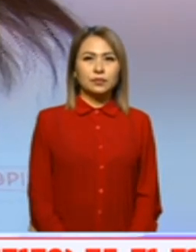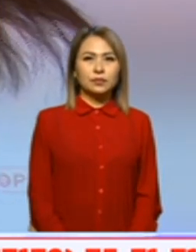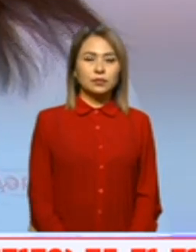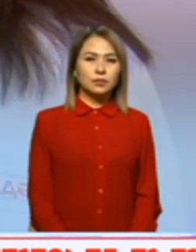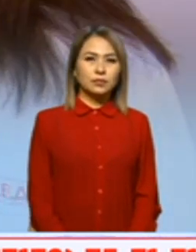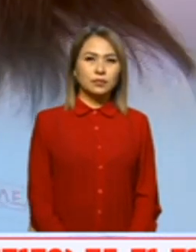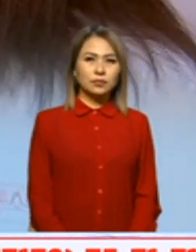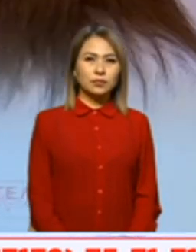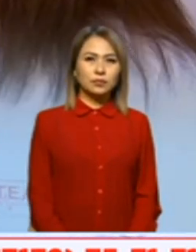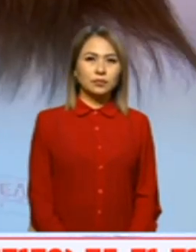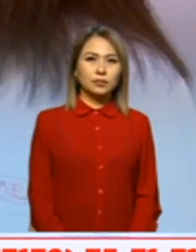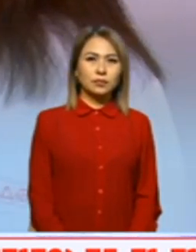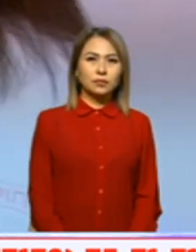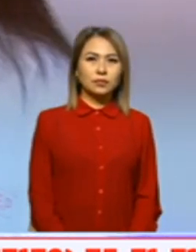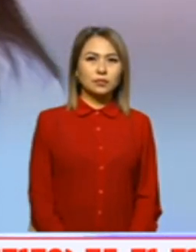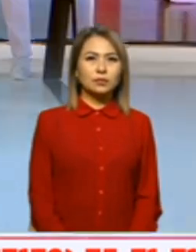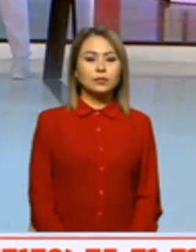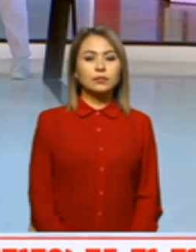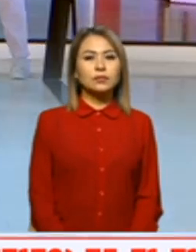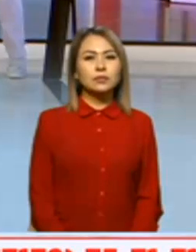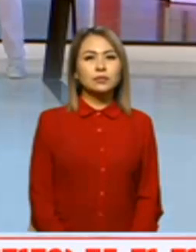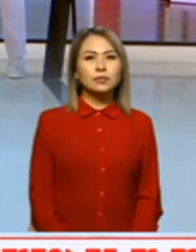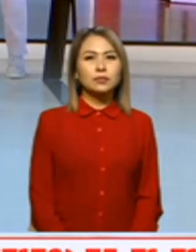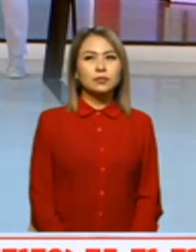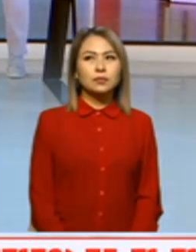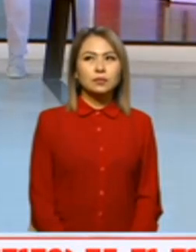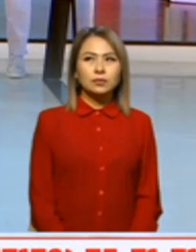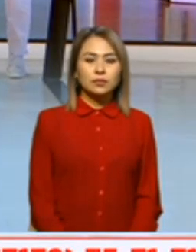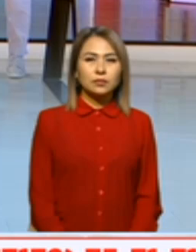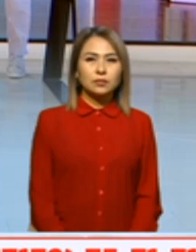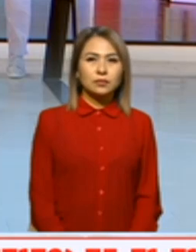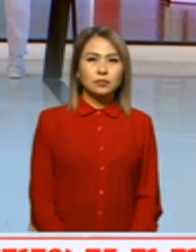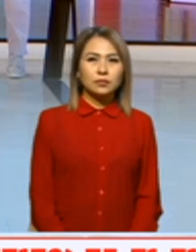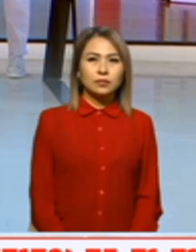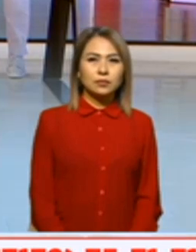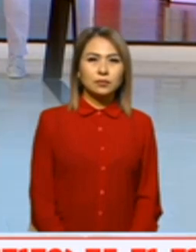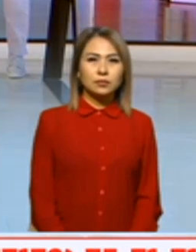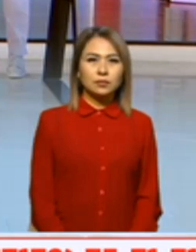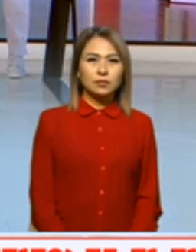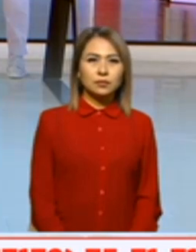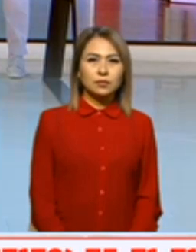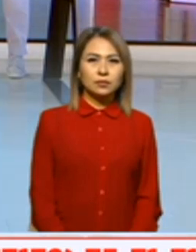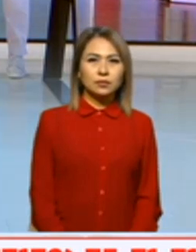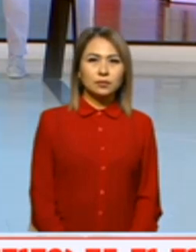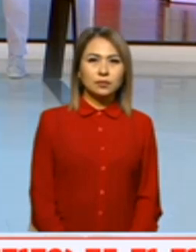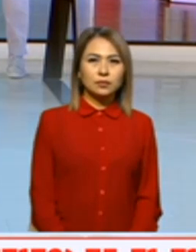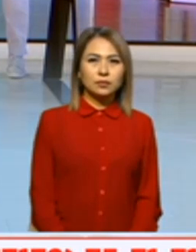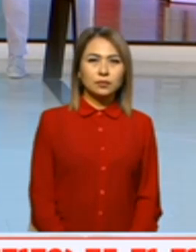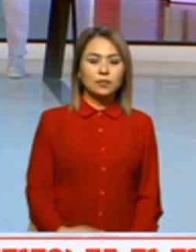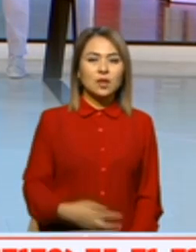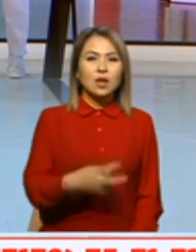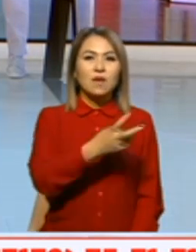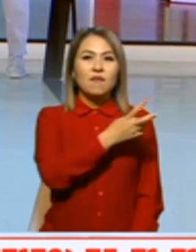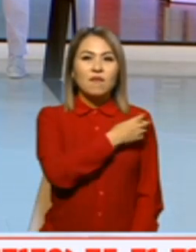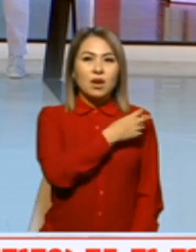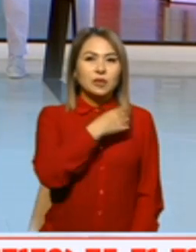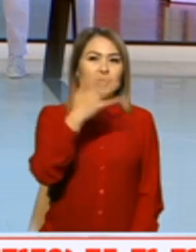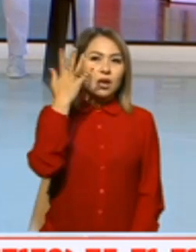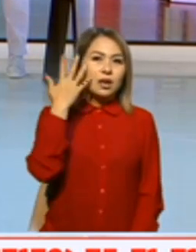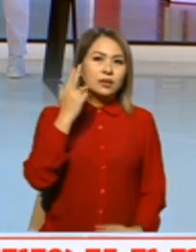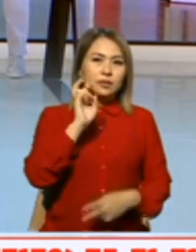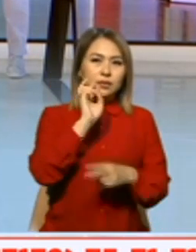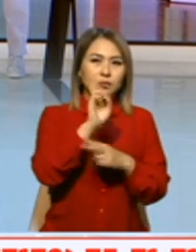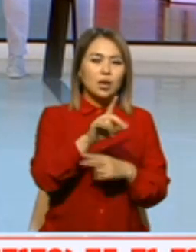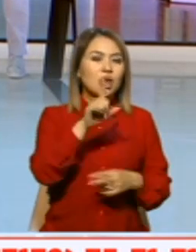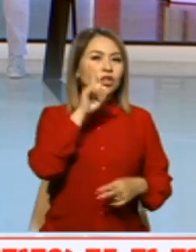Генетиктің соның кеңесімен басталу керек менің ойым бойынша. Альмира Еркінқызы, педиатр дәрігерге барған кезде